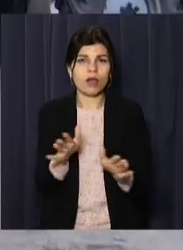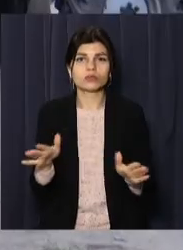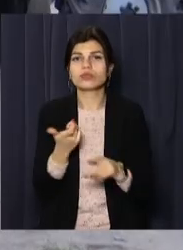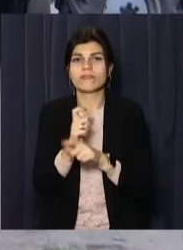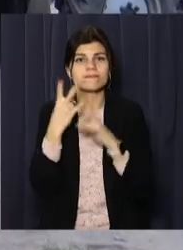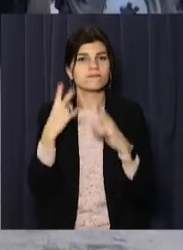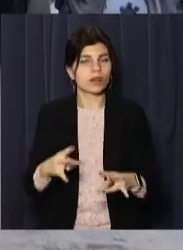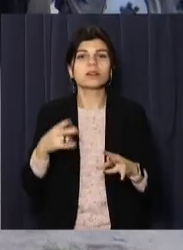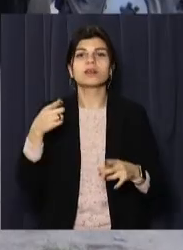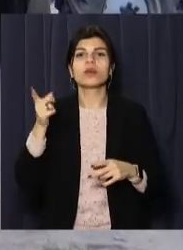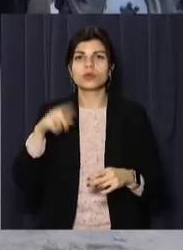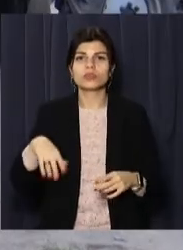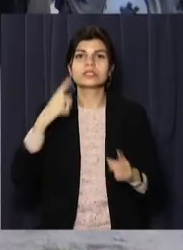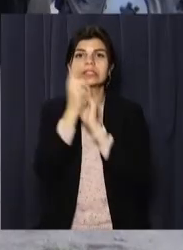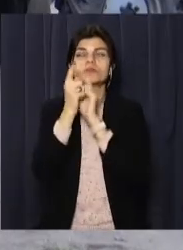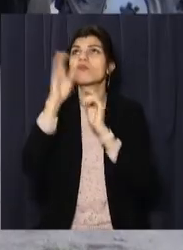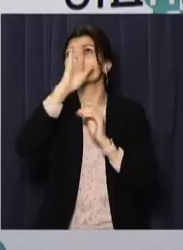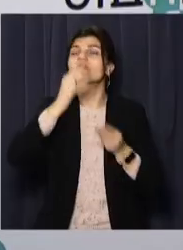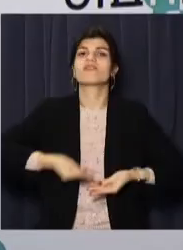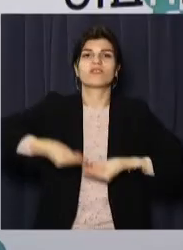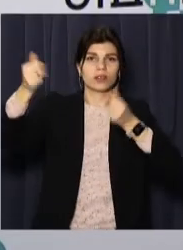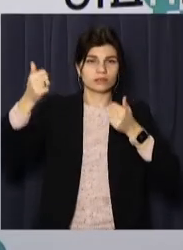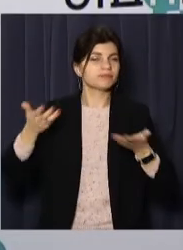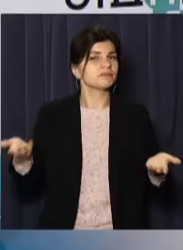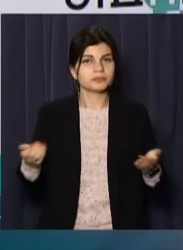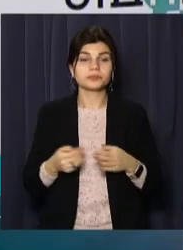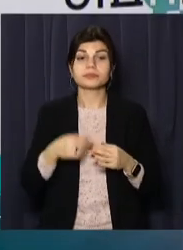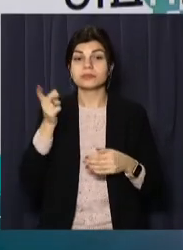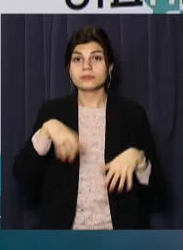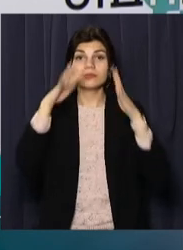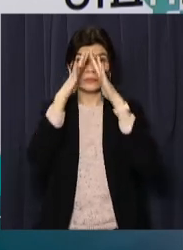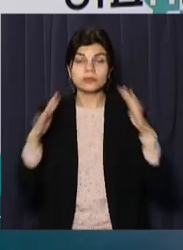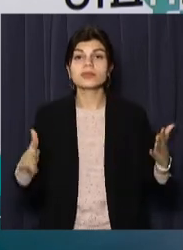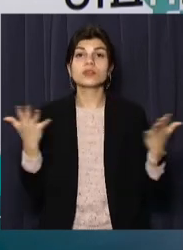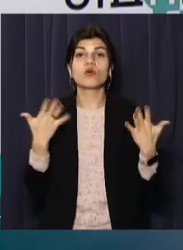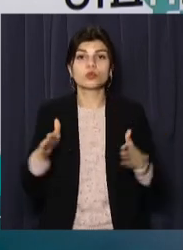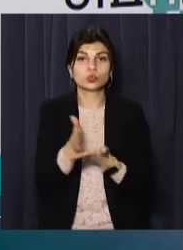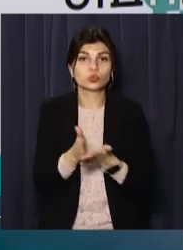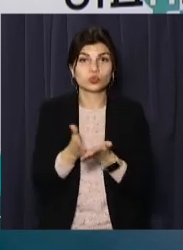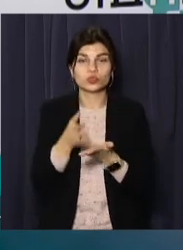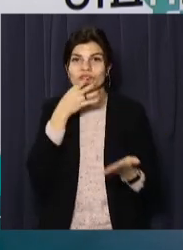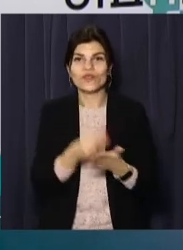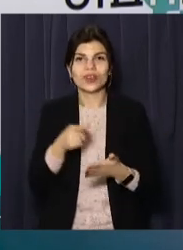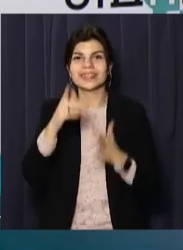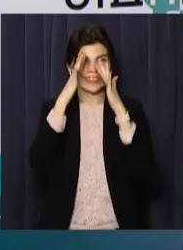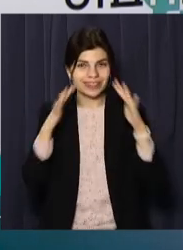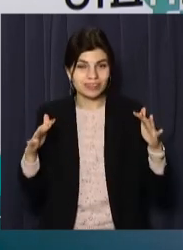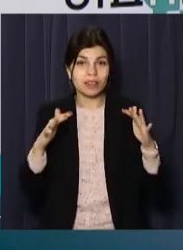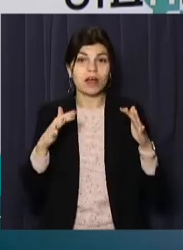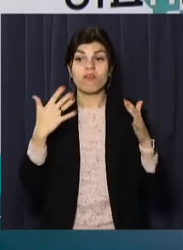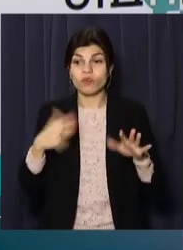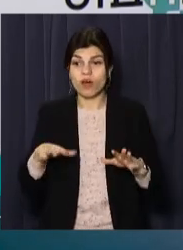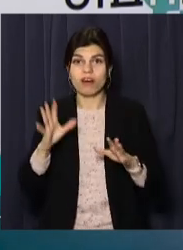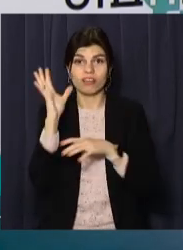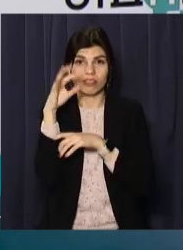вибухонебезпечний, а й пришвидшує глобальні зміни клімату. Та ялинка, яка відслужила свою місію – це є відход.